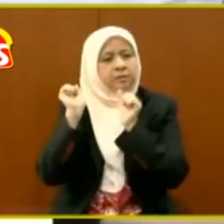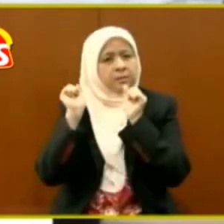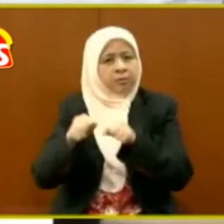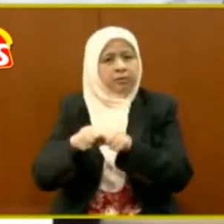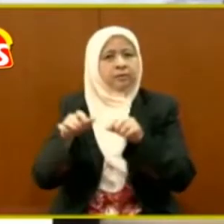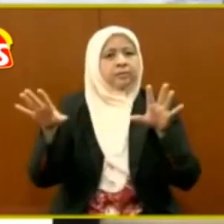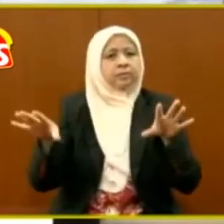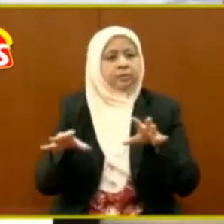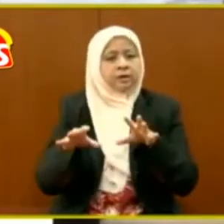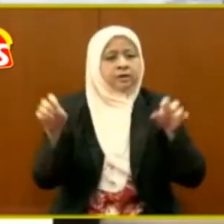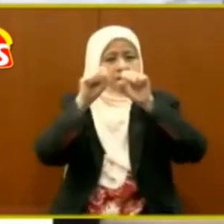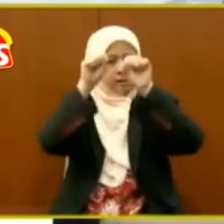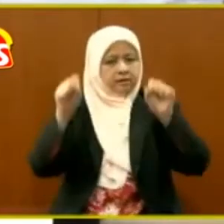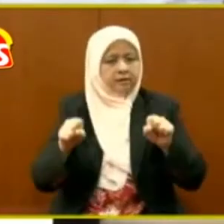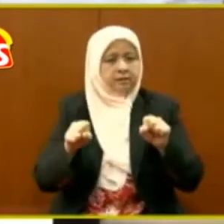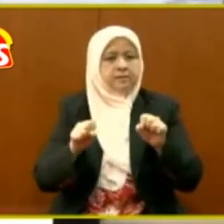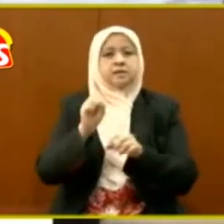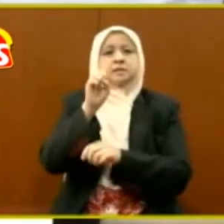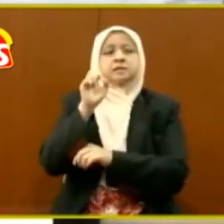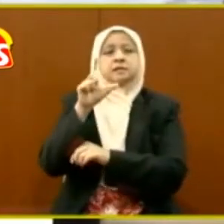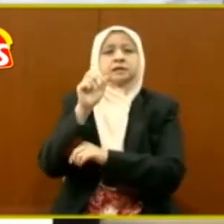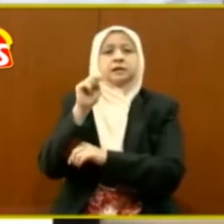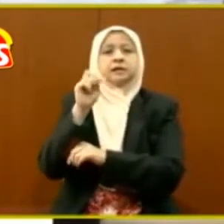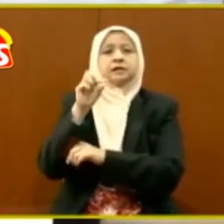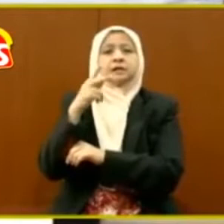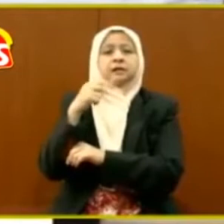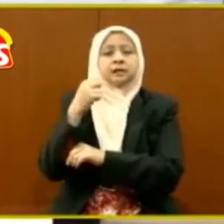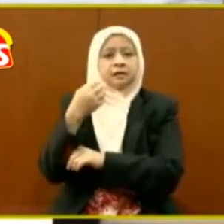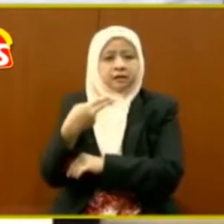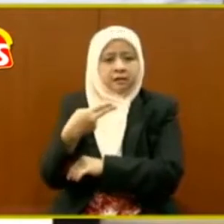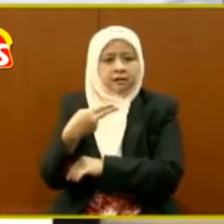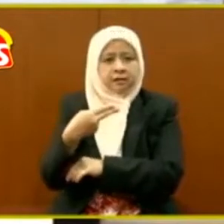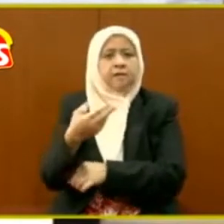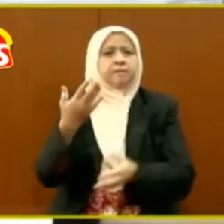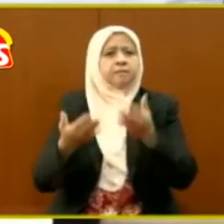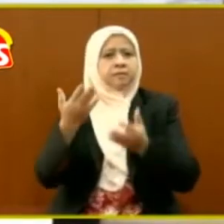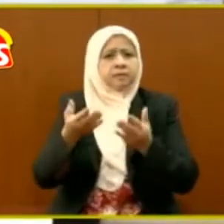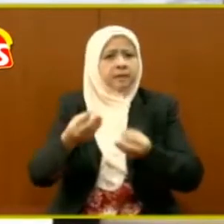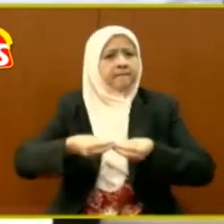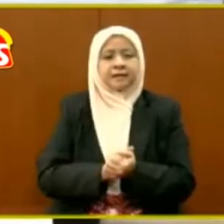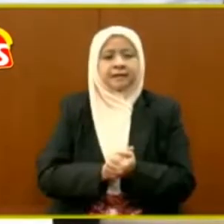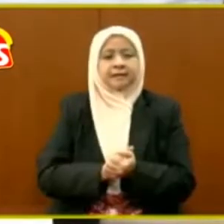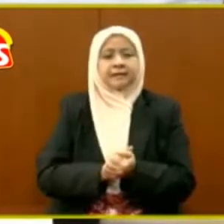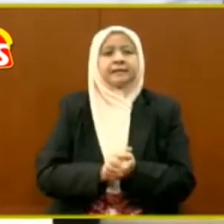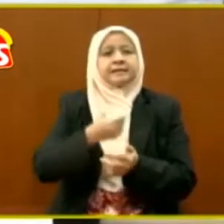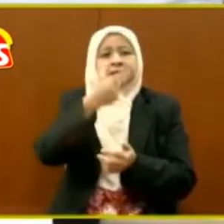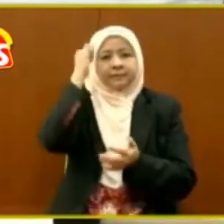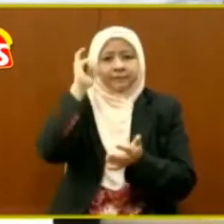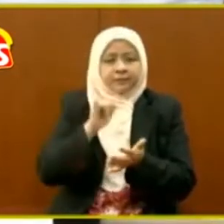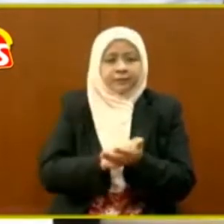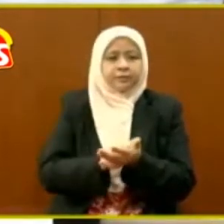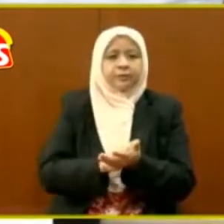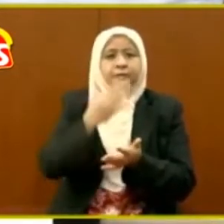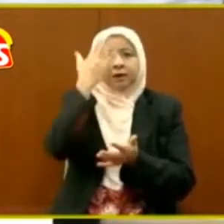melaksanakan sistem semangka ini Adakah ianya diberi secara then the terus atau identitas kenapa ya nya